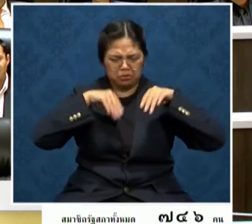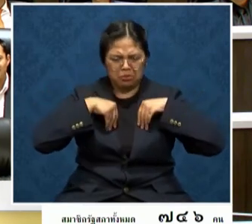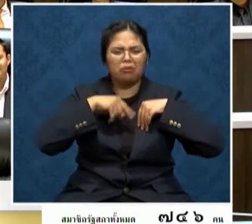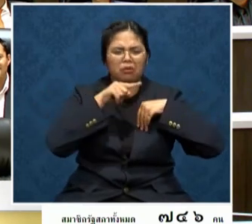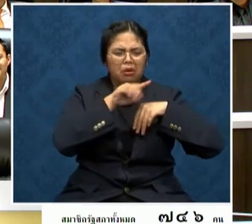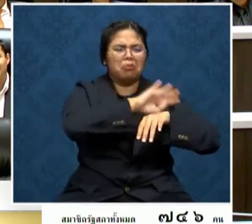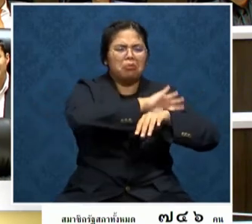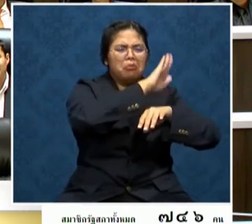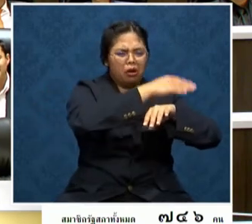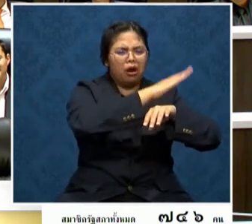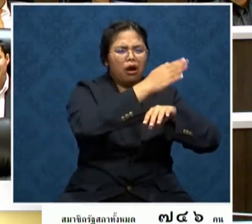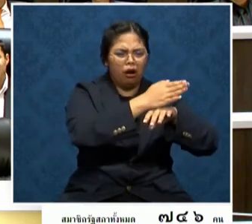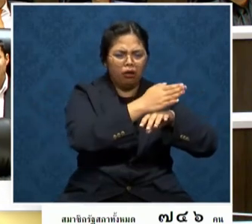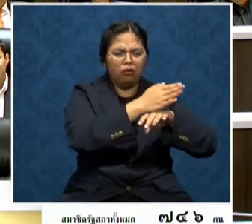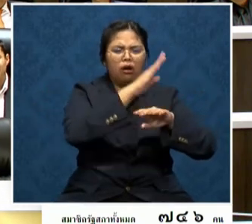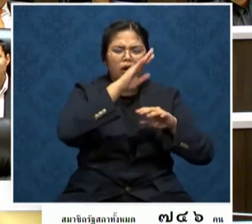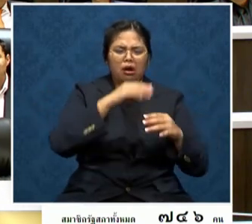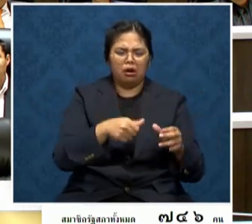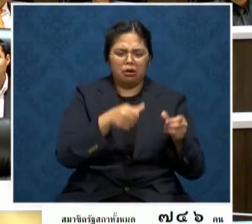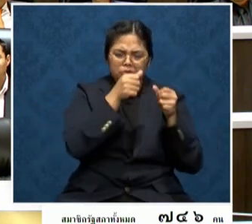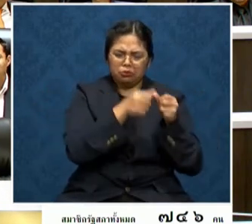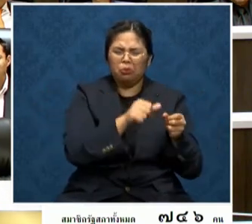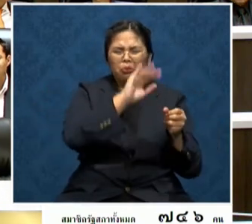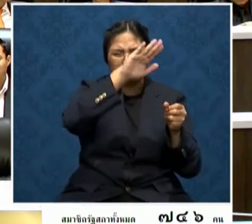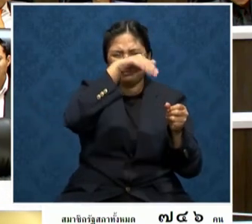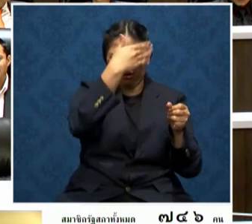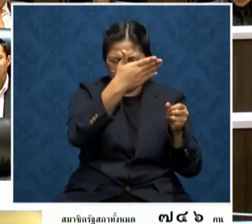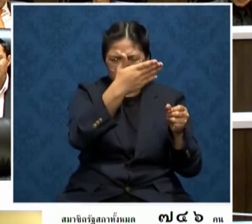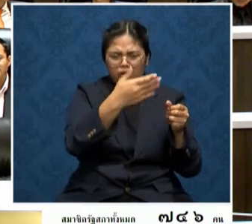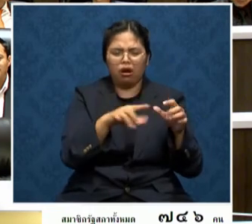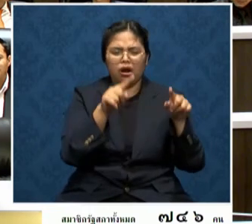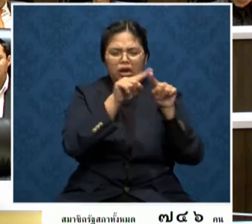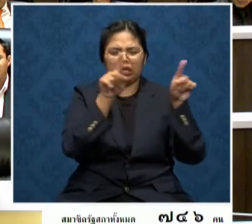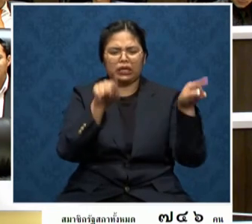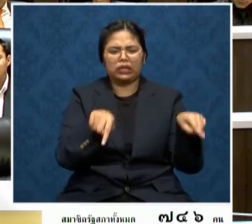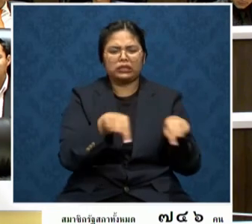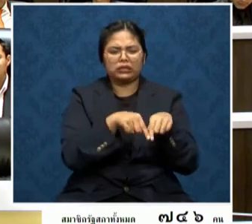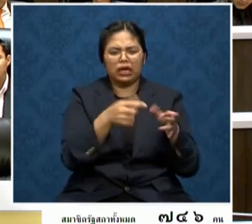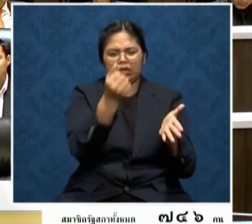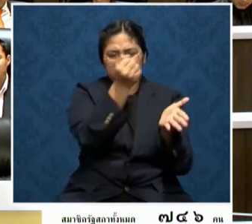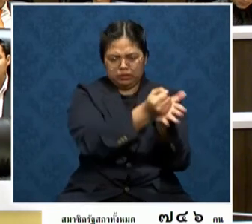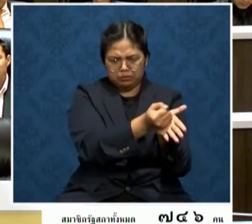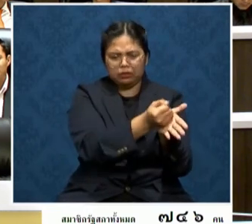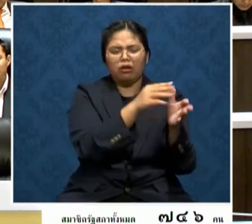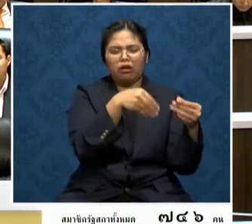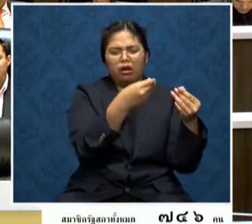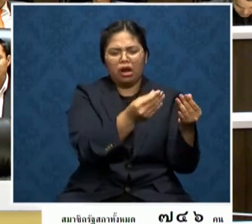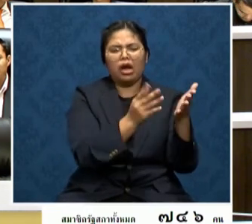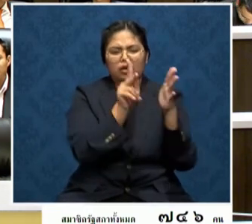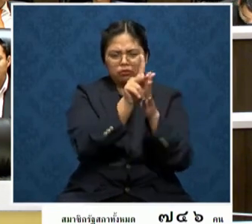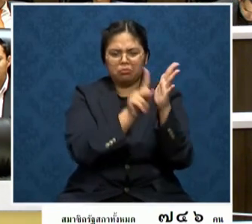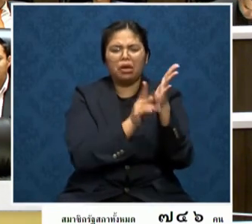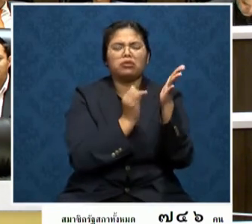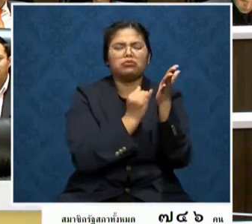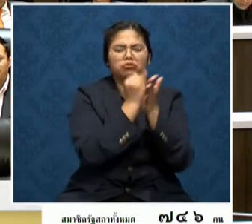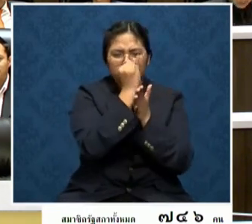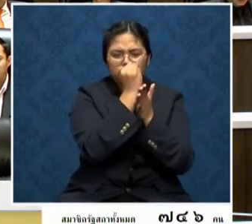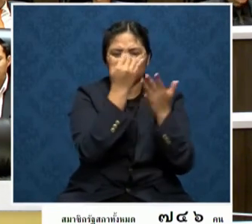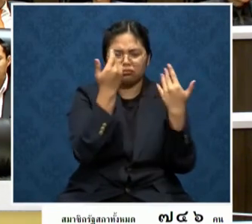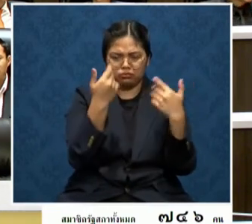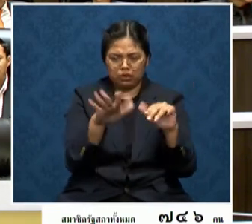เขาอยู่ที่นั่นมาก่อนแล้วและออกเอกสารรับรองศีลให้อย่างถูกต้องตามกฎหมายนอกจากจะทำให้พวกเขา